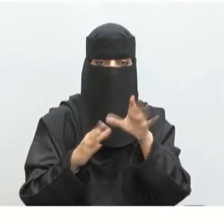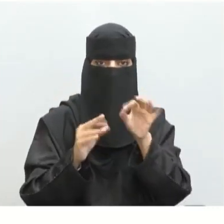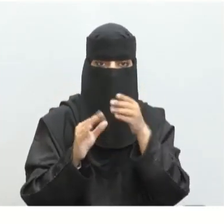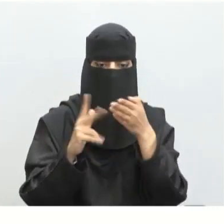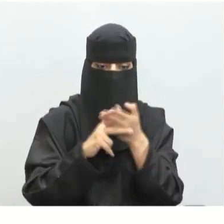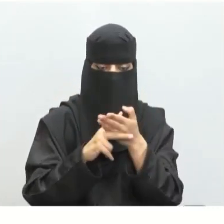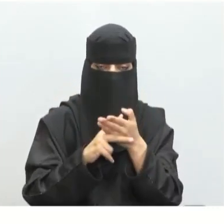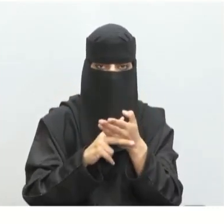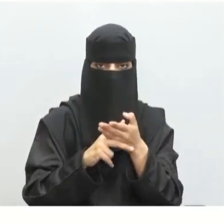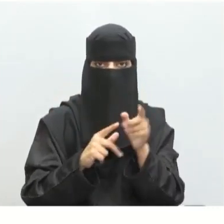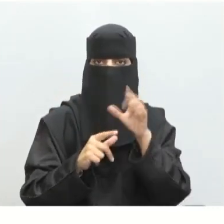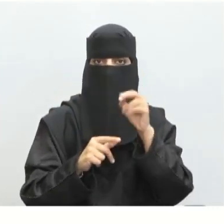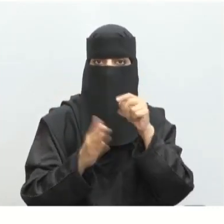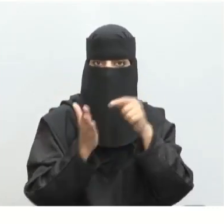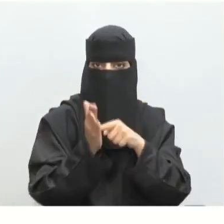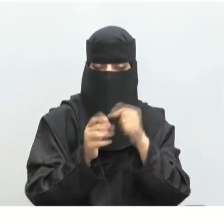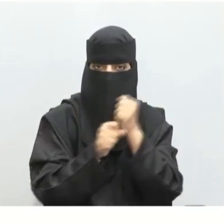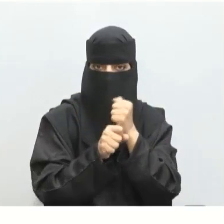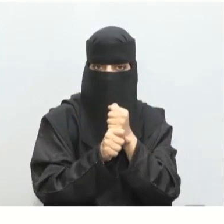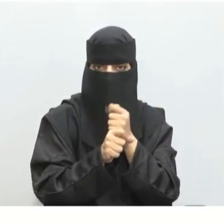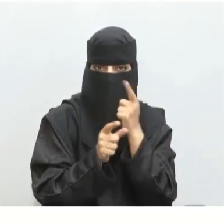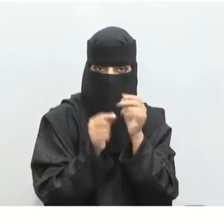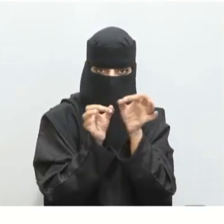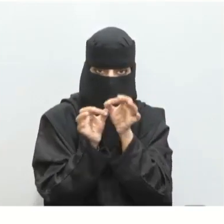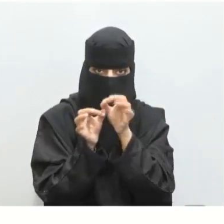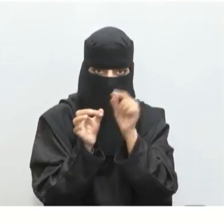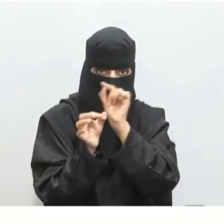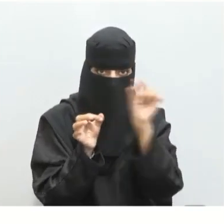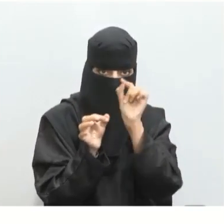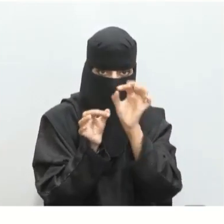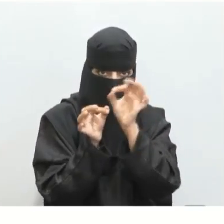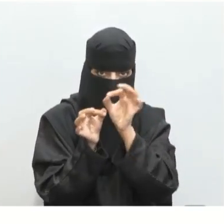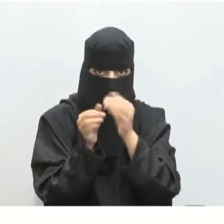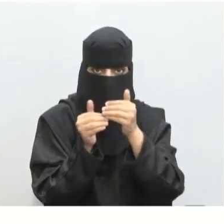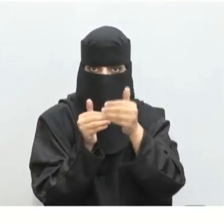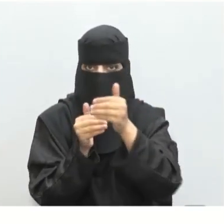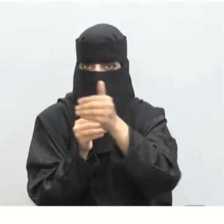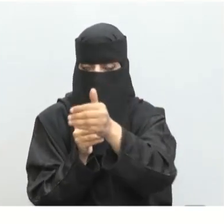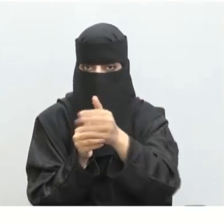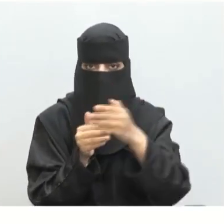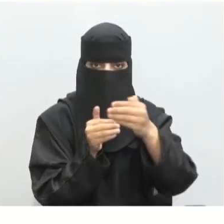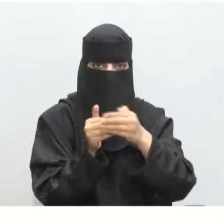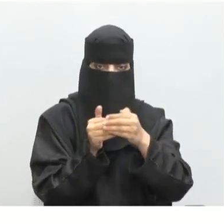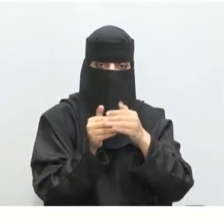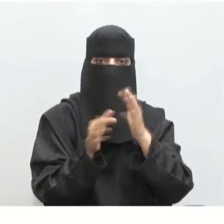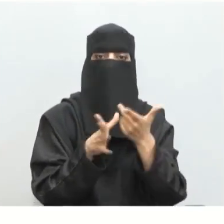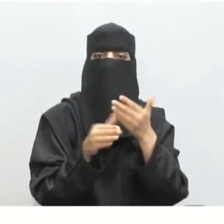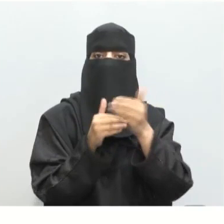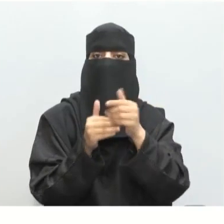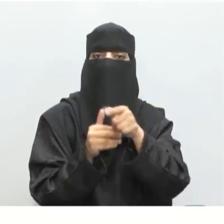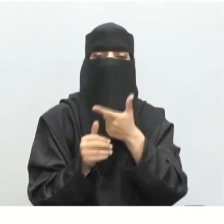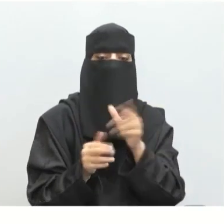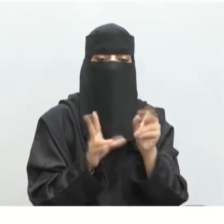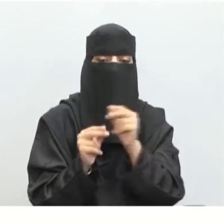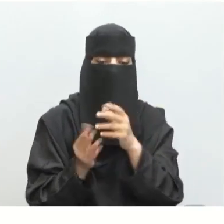من خلال خطوط الكنتور عندما تكون متقاربه ام متباعده اذا اذا كانت متقاربه هل هي